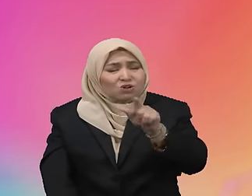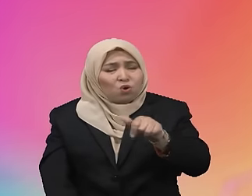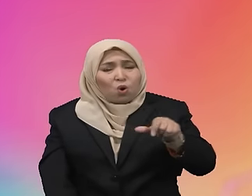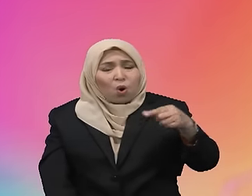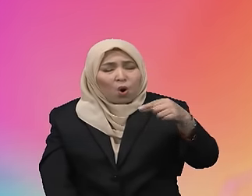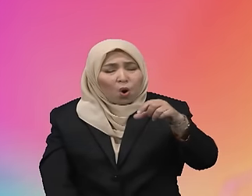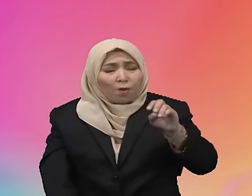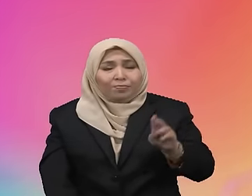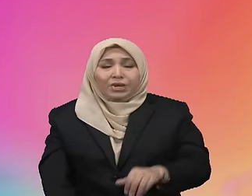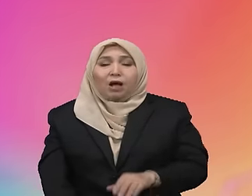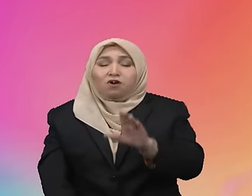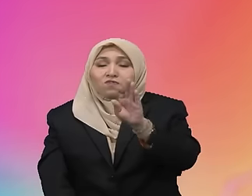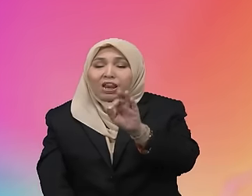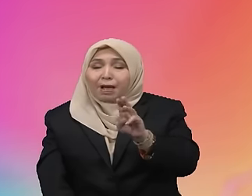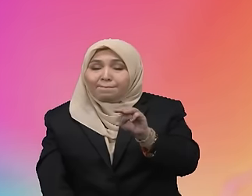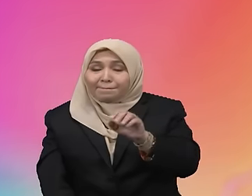بَازِغًا. Cuba.